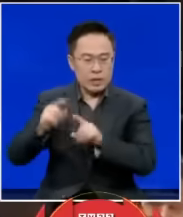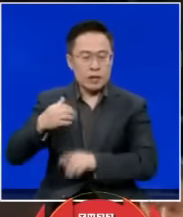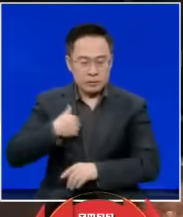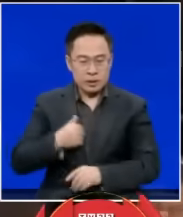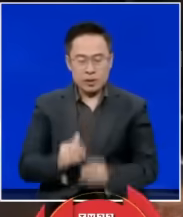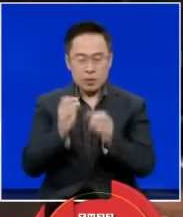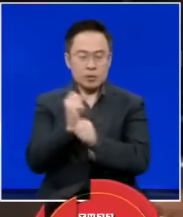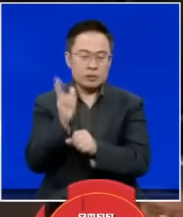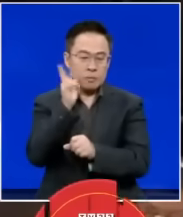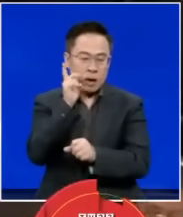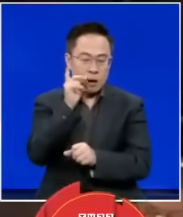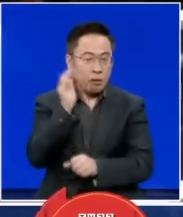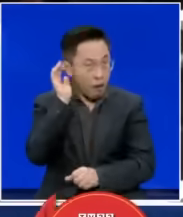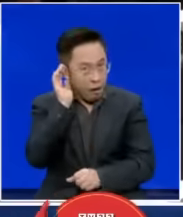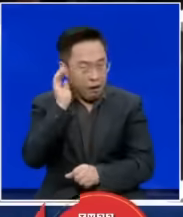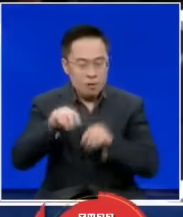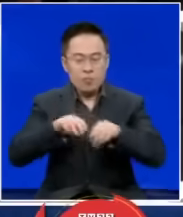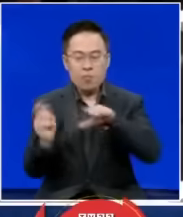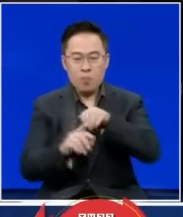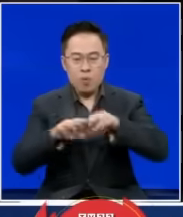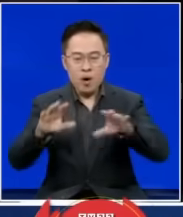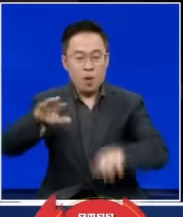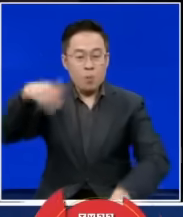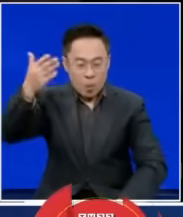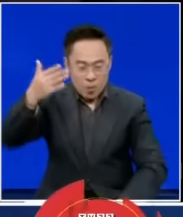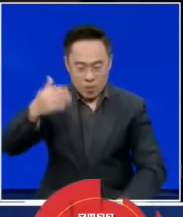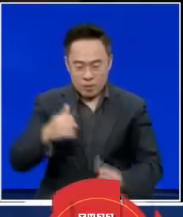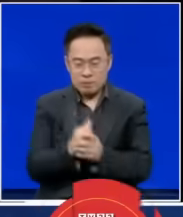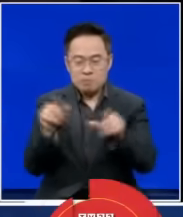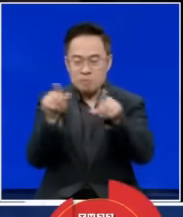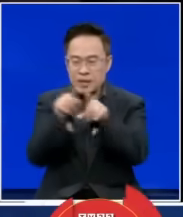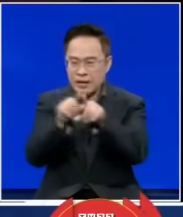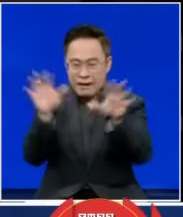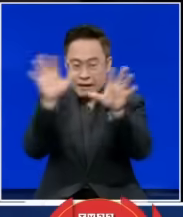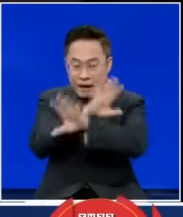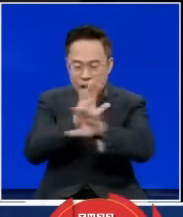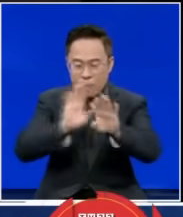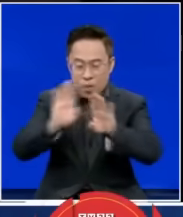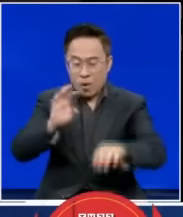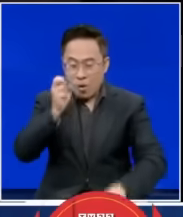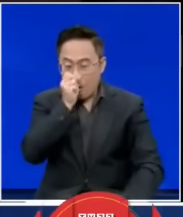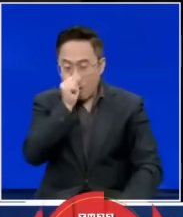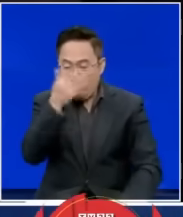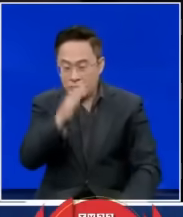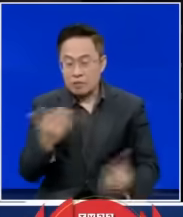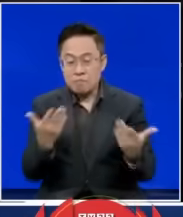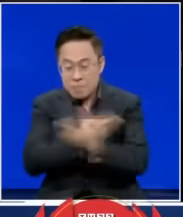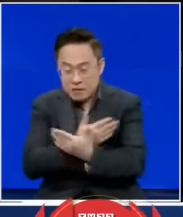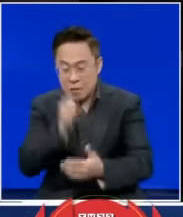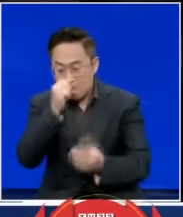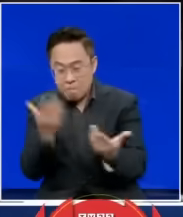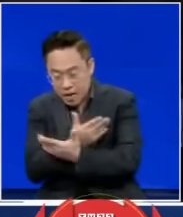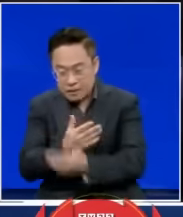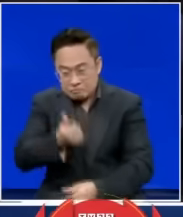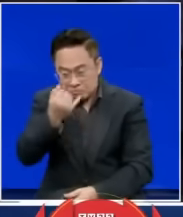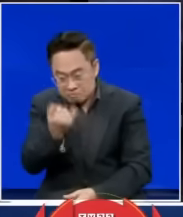กเป็นหนึ่งในเหยื่อที่เขาจะโยนหินมาแล้วก็ให้เราสื่อสารกับประชาชนว่าส่วนใหญ่แล้วคุณเห็นด้วยไหมถ้าจะปรับคนนี้เป็นแบบนี้ถ้าจะปรับลักษ